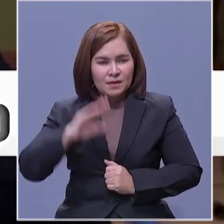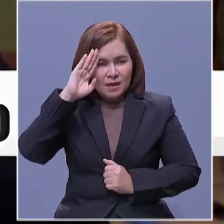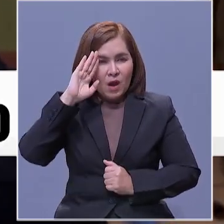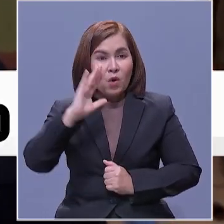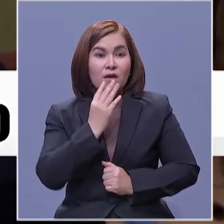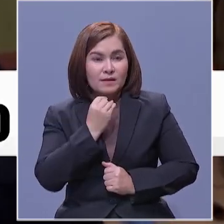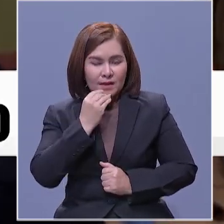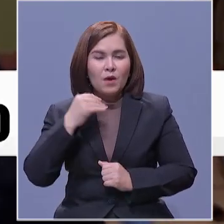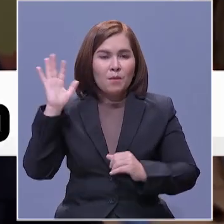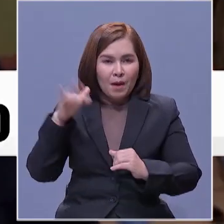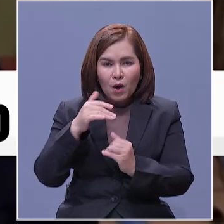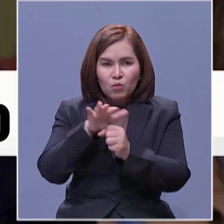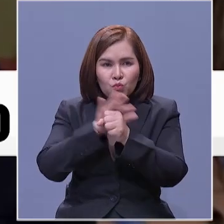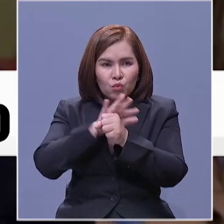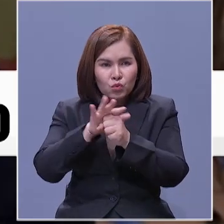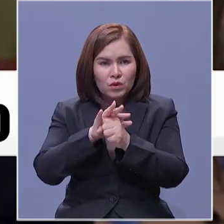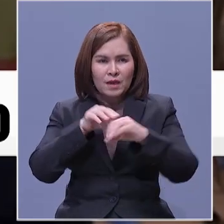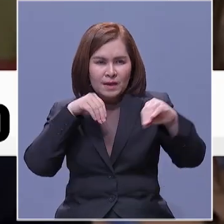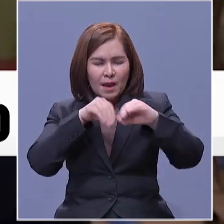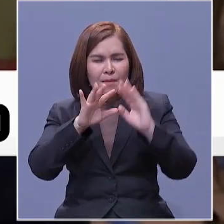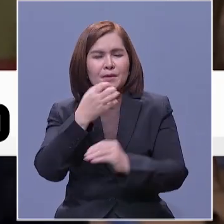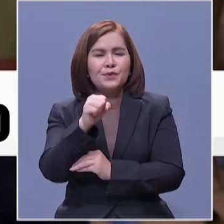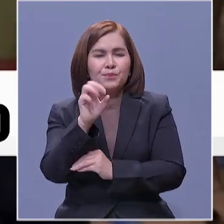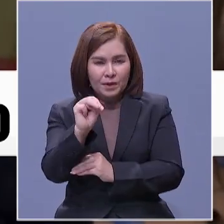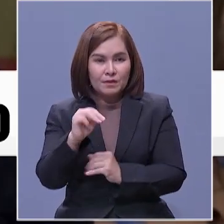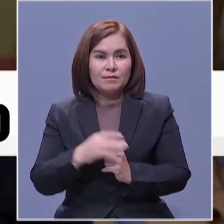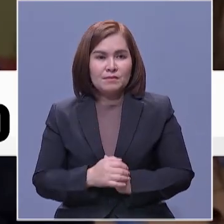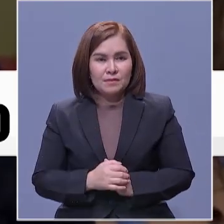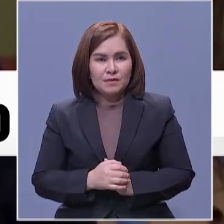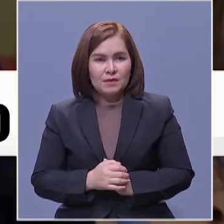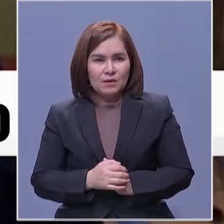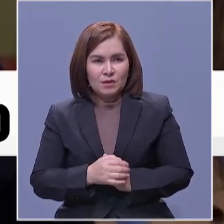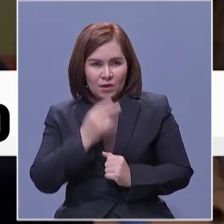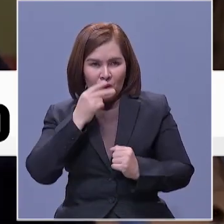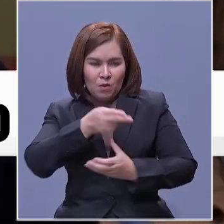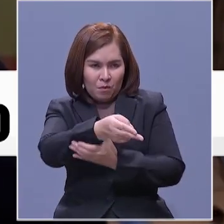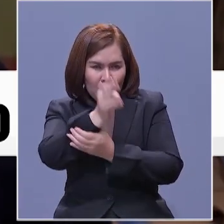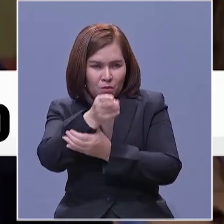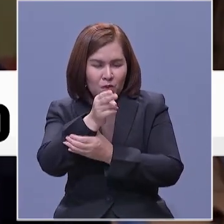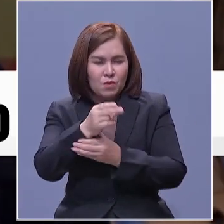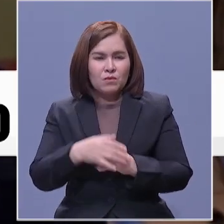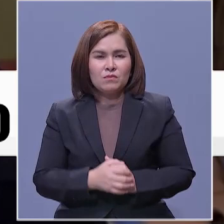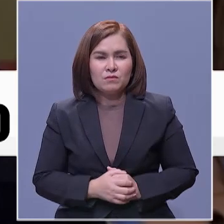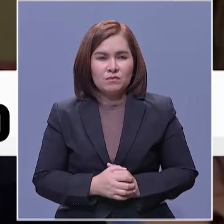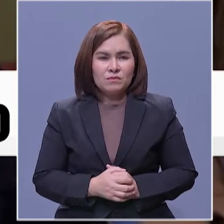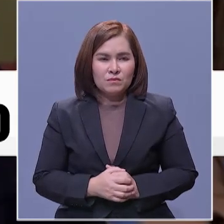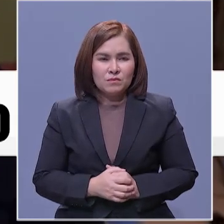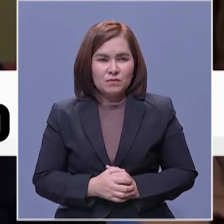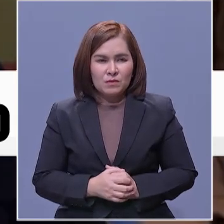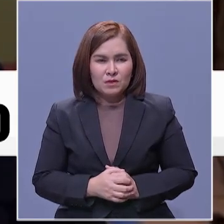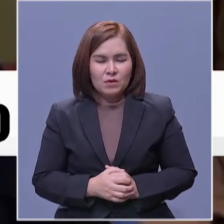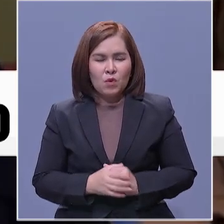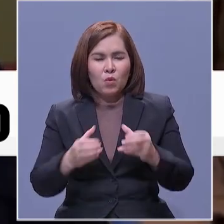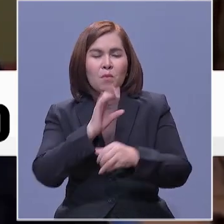เห็นเขาอยู่ห่างประมาณ10กว่าเมตร ครับ เขาเห็นเขาก็เลยสาดกระสุนใส่ห้องผมเลยไล่ฮาม